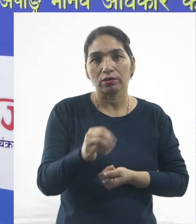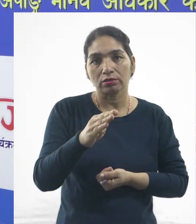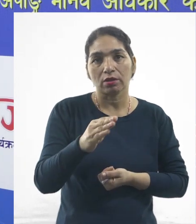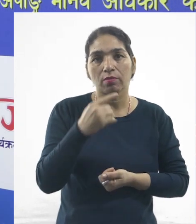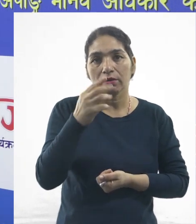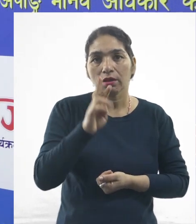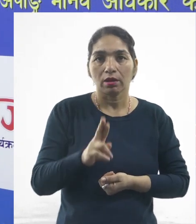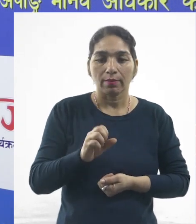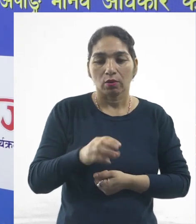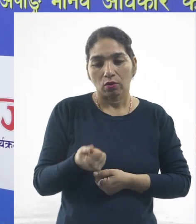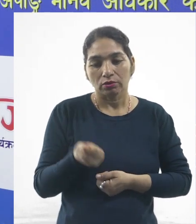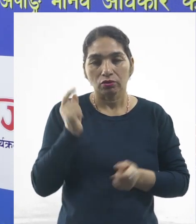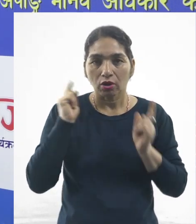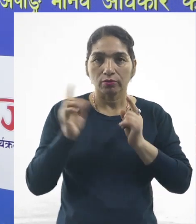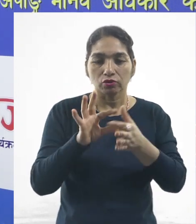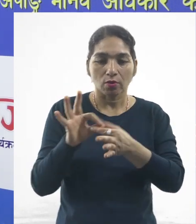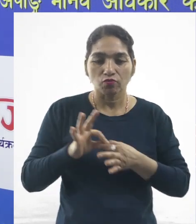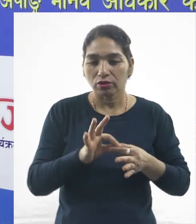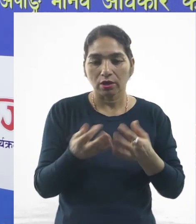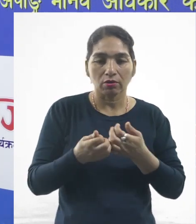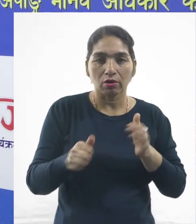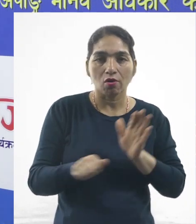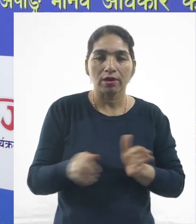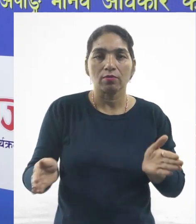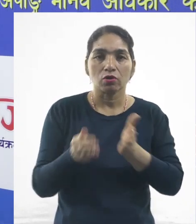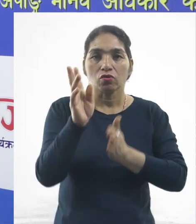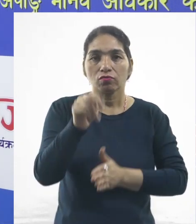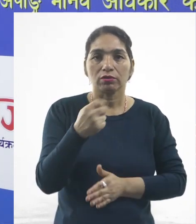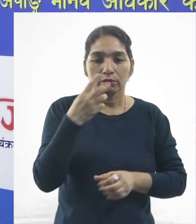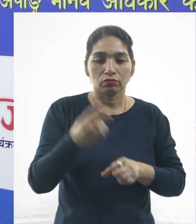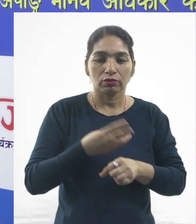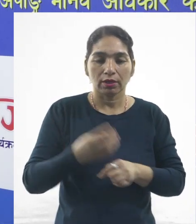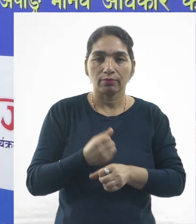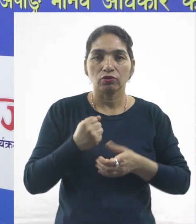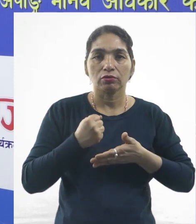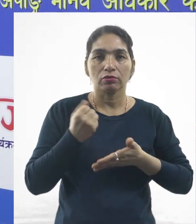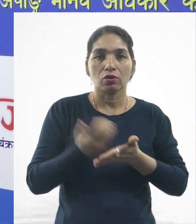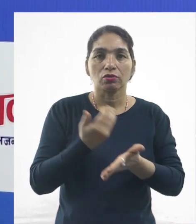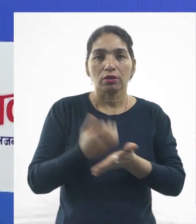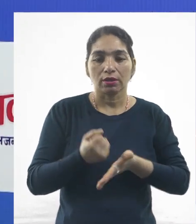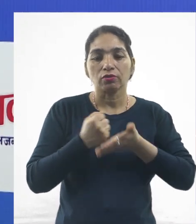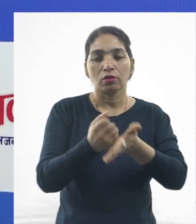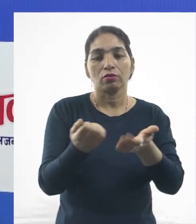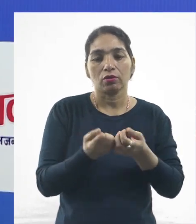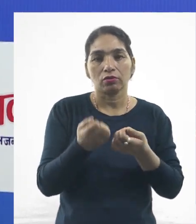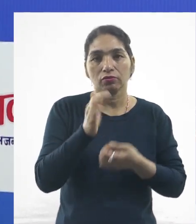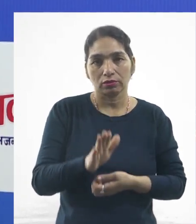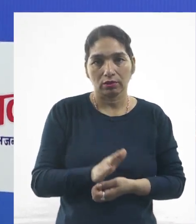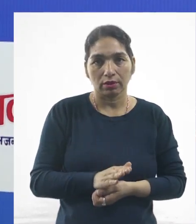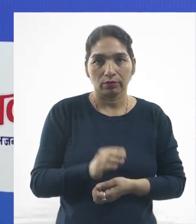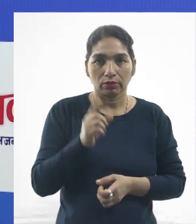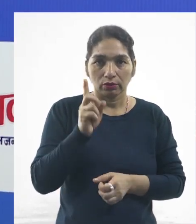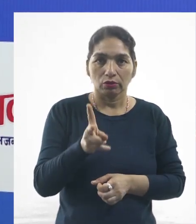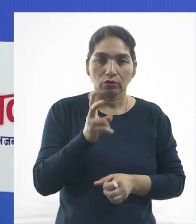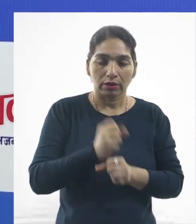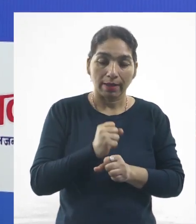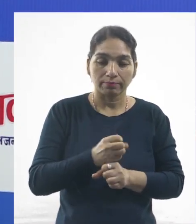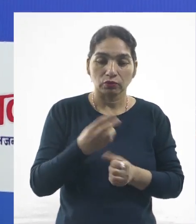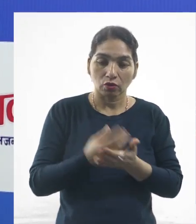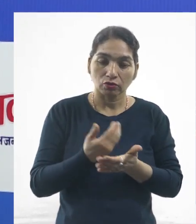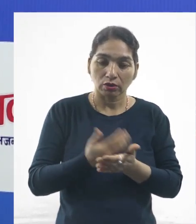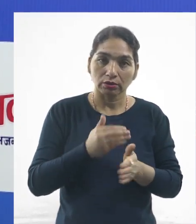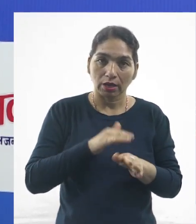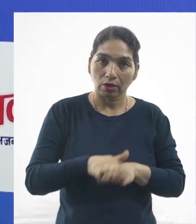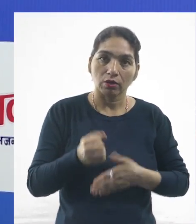गोकर्णेश्वर नगरपालिका चाहिँ समन्वय भएर अगाडि बढ्नुपर्छ भन्ने उद्देश्यले हामीले सङ्घ संस्थाहरूलाई सहयोग गर्ने गरेका छौँ जस्तो त्यो कामहरू सङ्घ संस्थाहरूलाई सहयोग